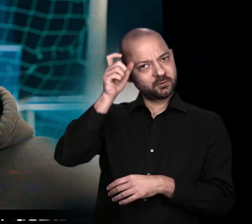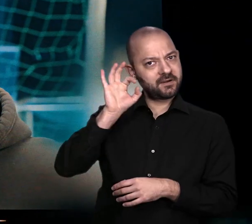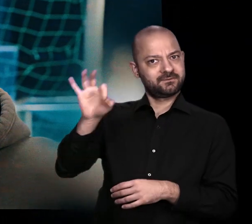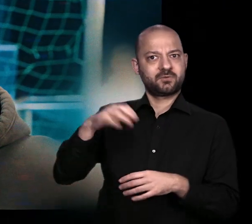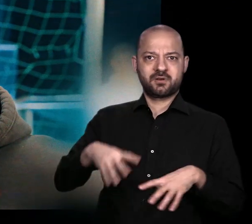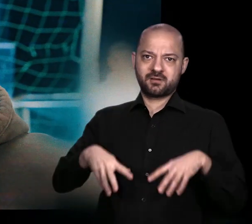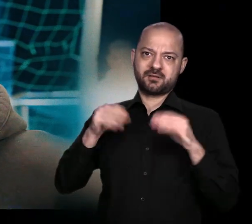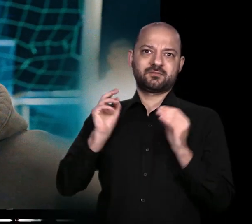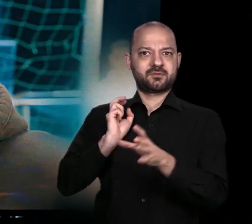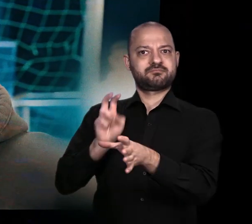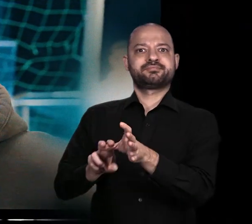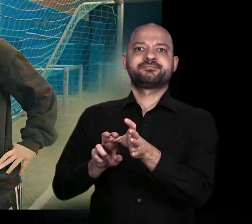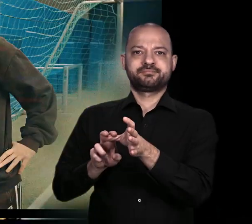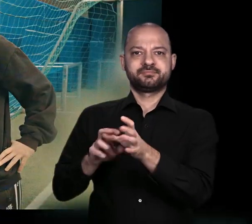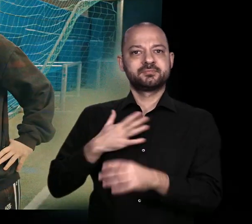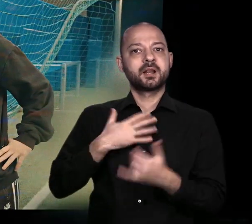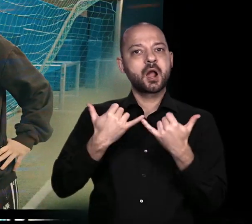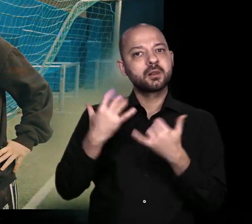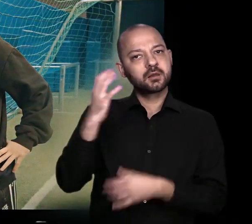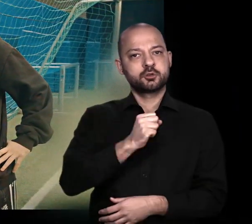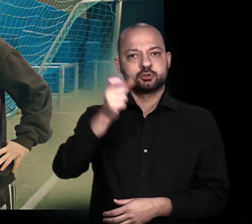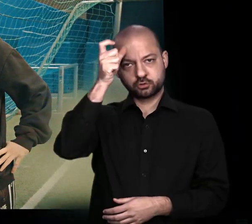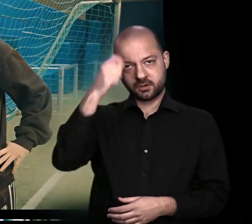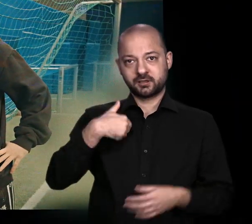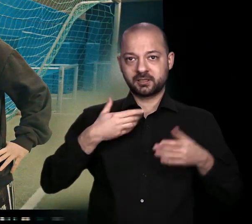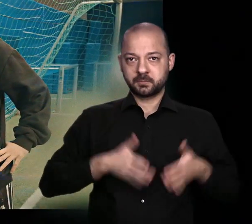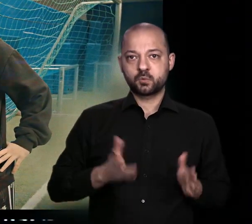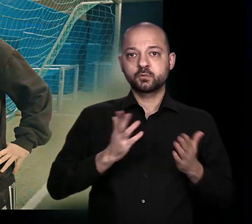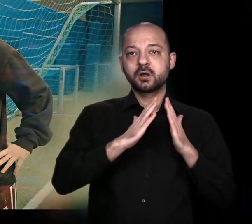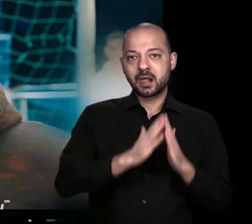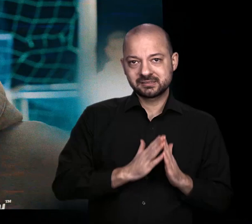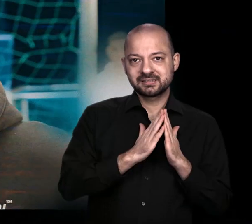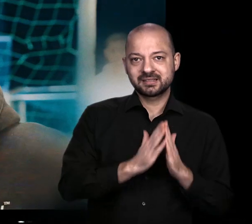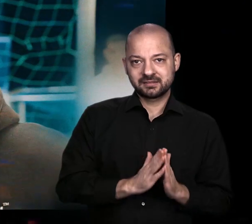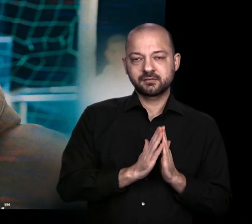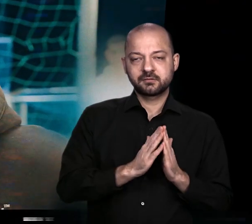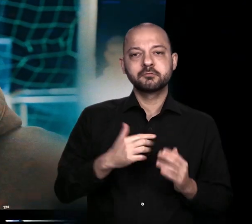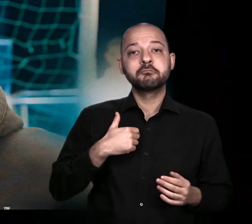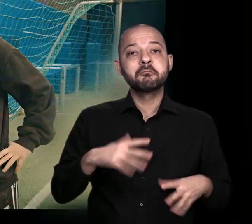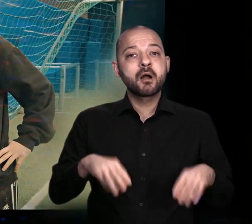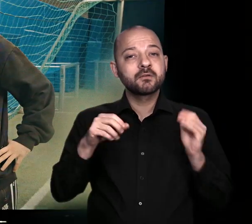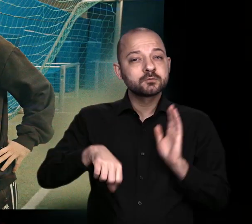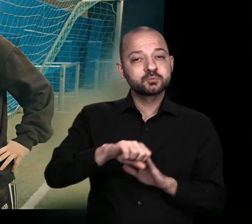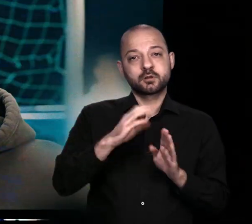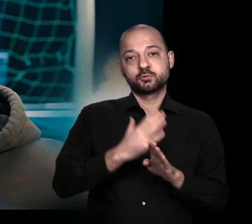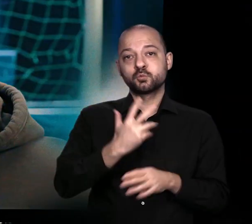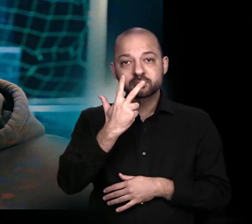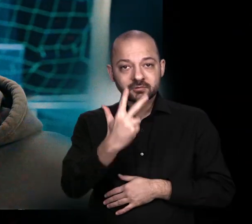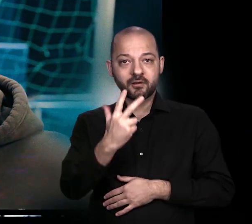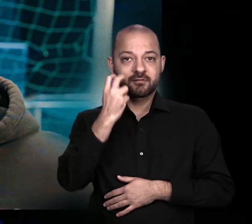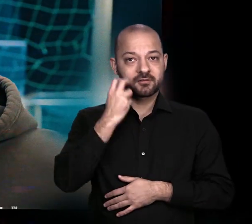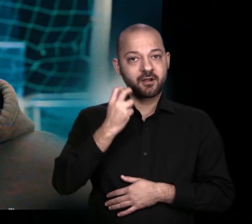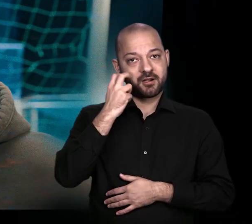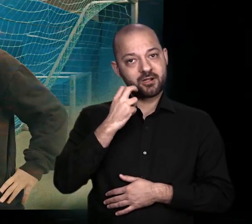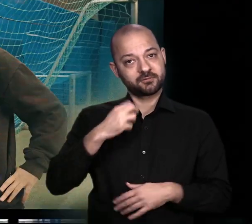für die Türkei gegeben. Meine Eltern kommen aus der Türkei, ich bin gebürtig hier aus Gelsenkirchen Bismarck. Ich